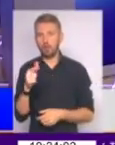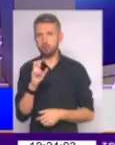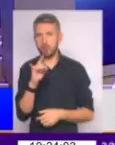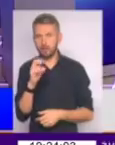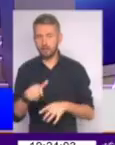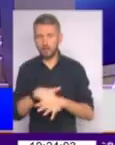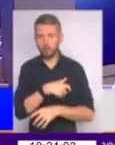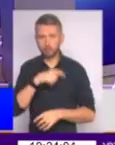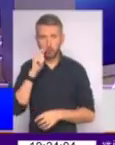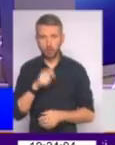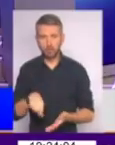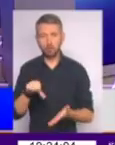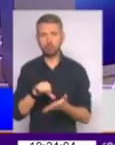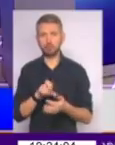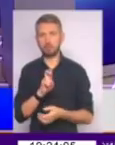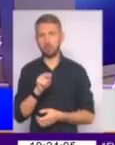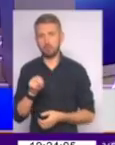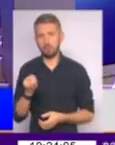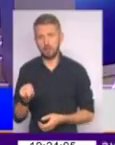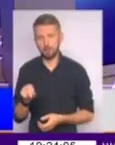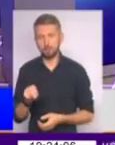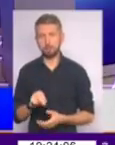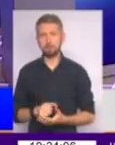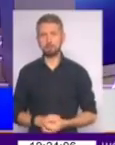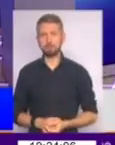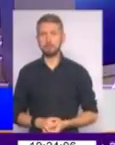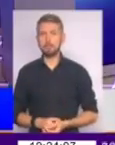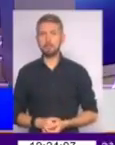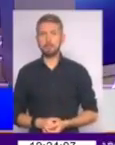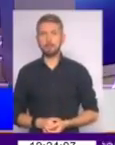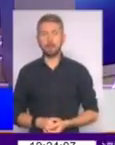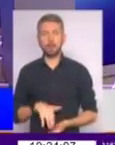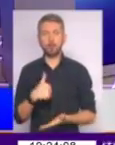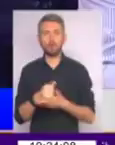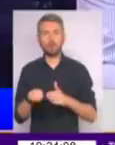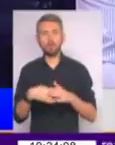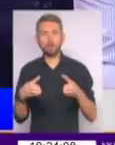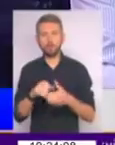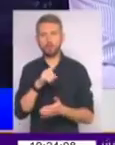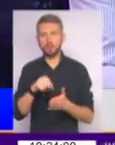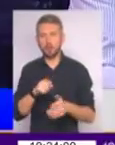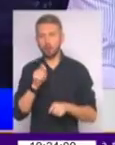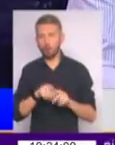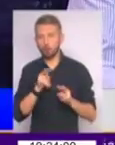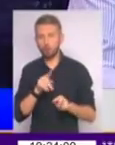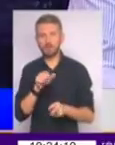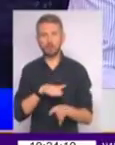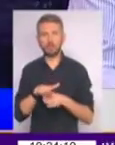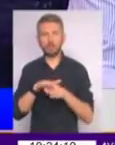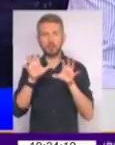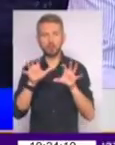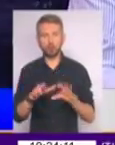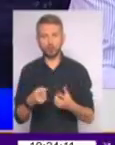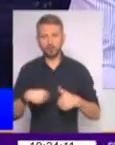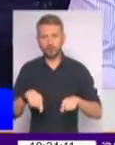депутат України, член депутатської фракції партії «Блок» Петра Порошенка, голова підкомітету з питань контролю за дотриманням законодавства у